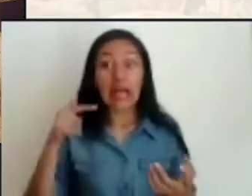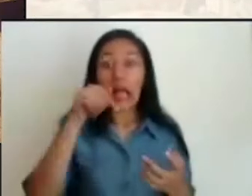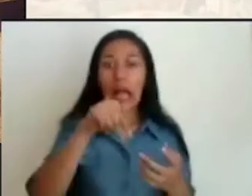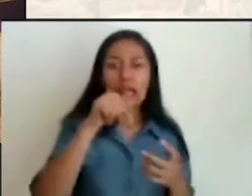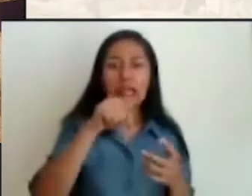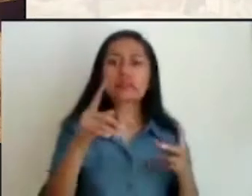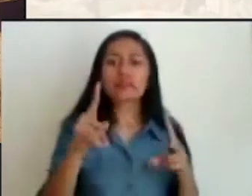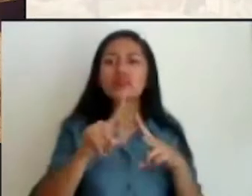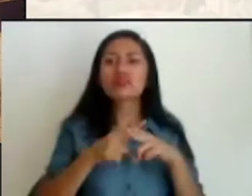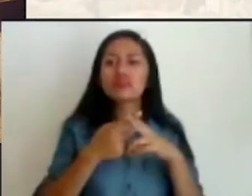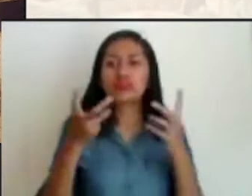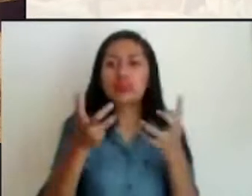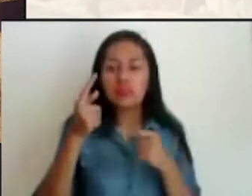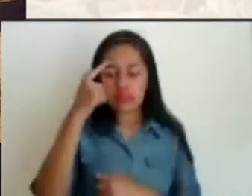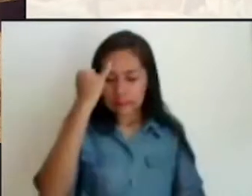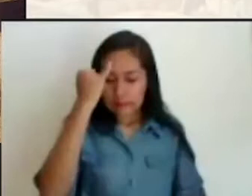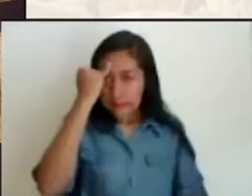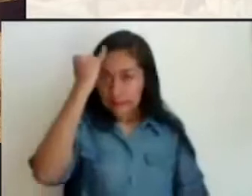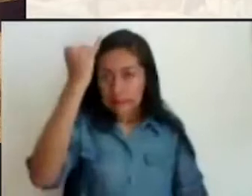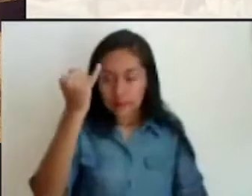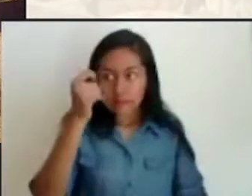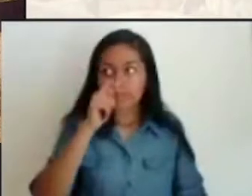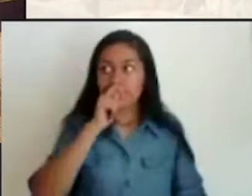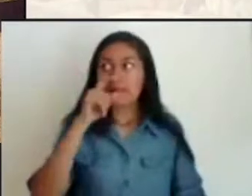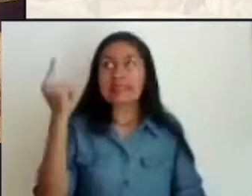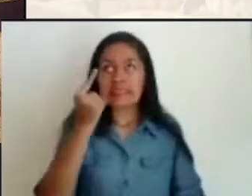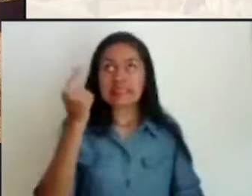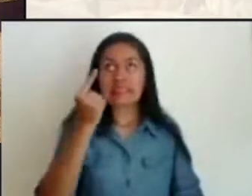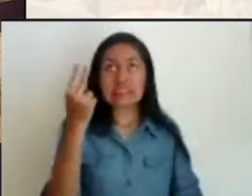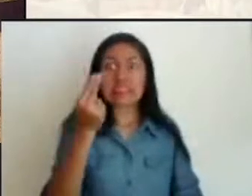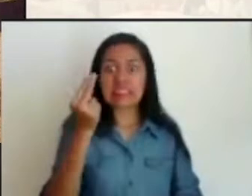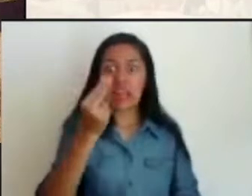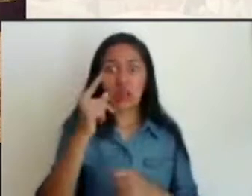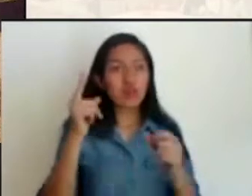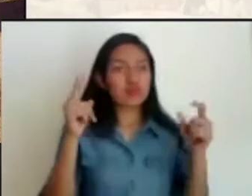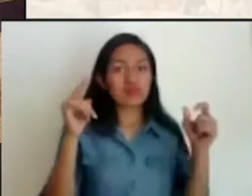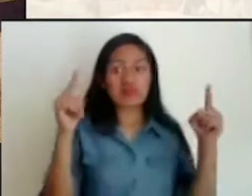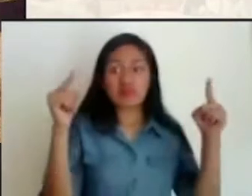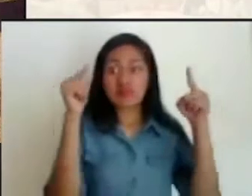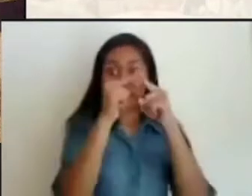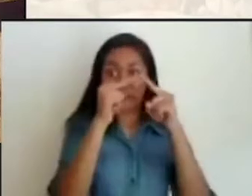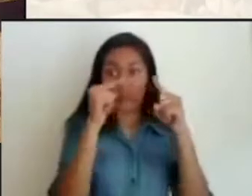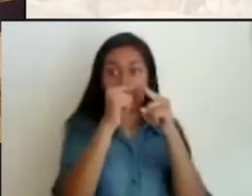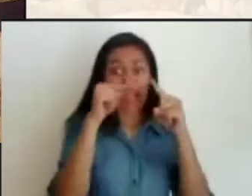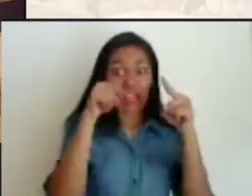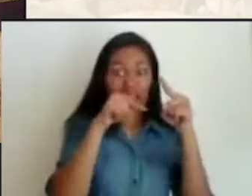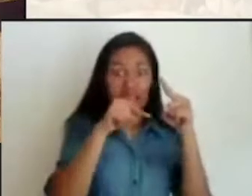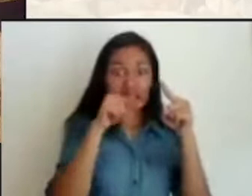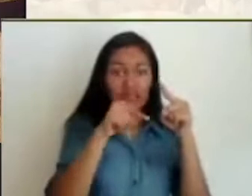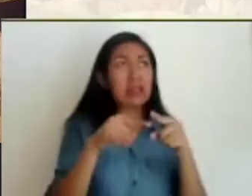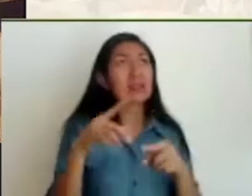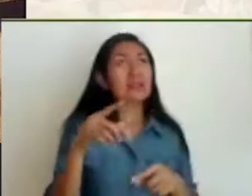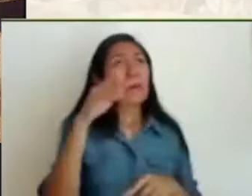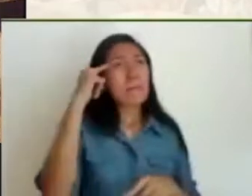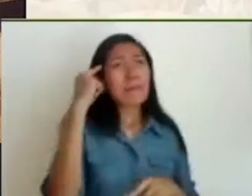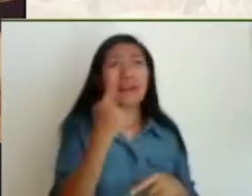Serenísima la idea de dedicar una iglesia al Redentor agradeciendo la protección que está dando a la ciudad. Il